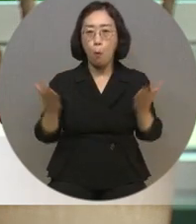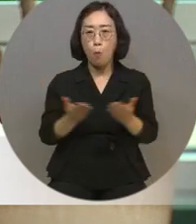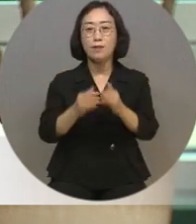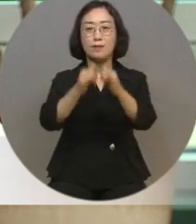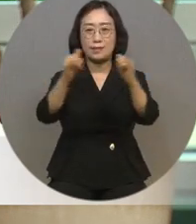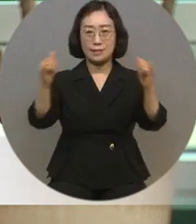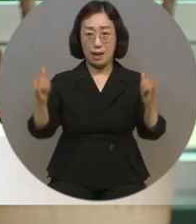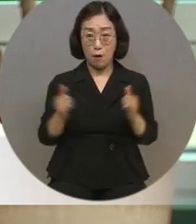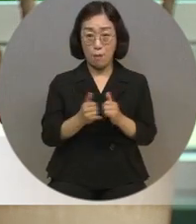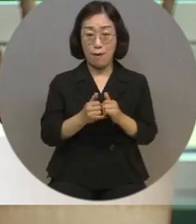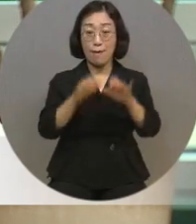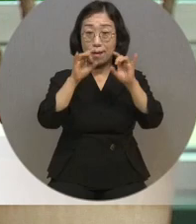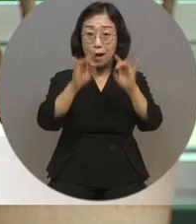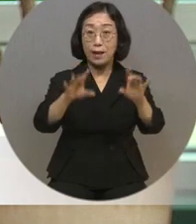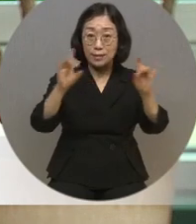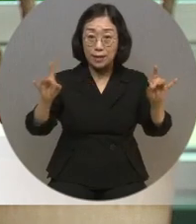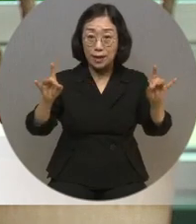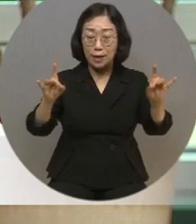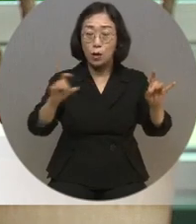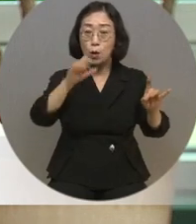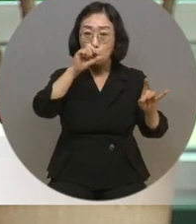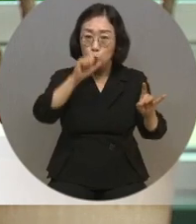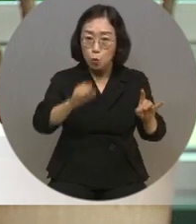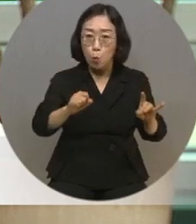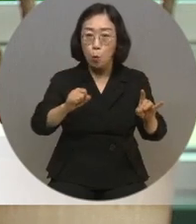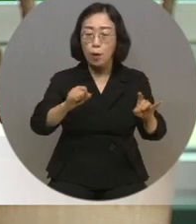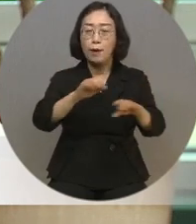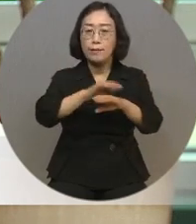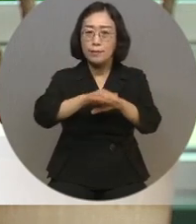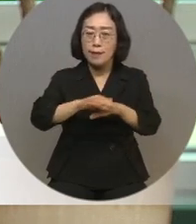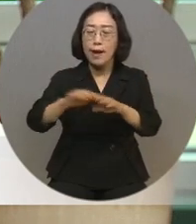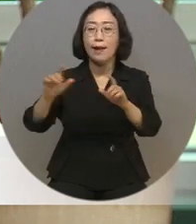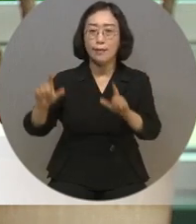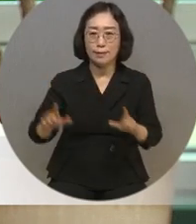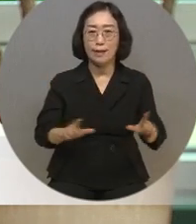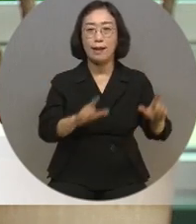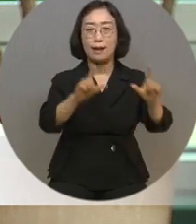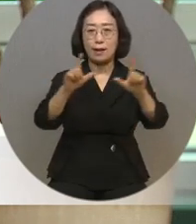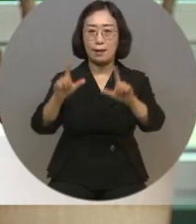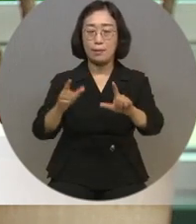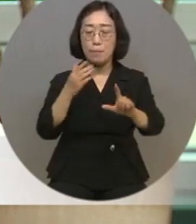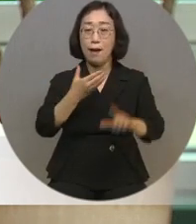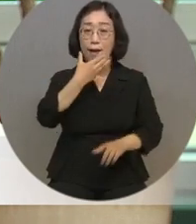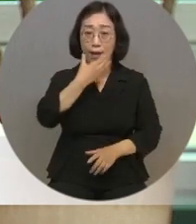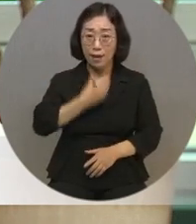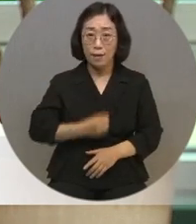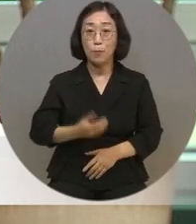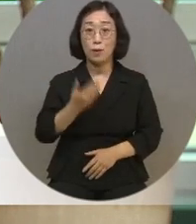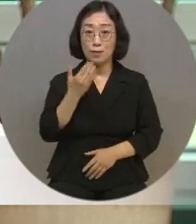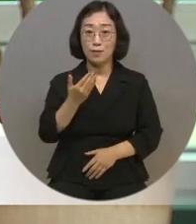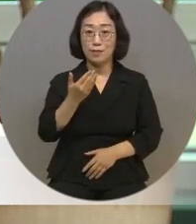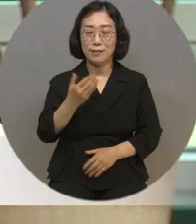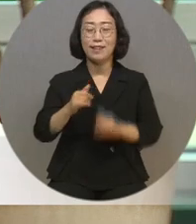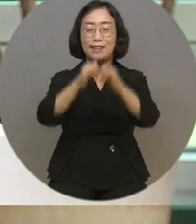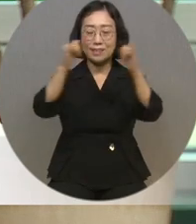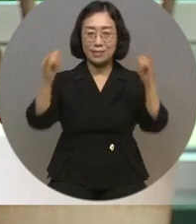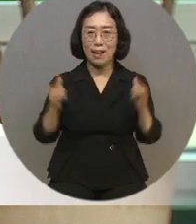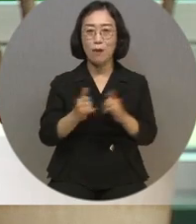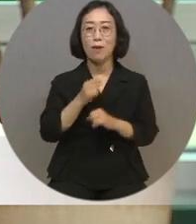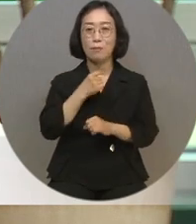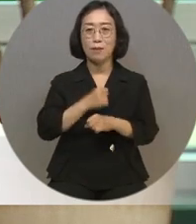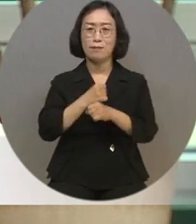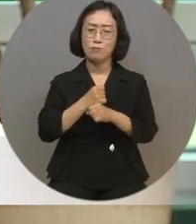모든 분들이 좋아지는 모든 분들이 좀 더 행복하게 살아가는 이런 사회를 만드는